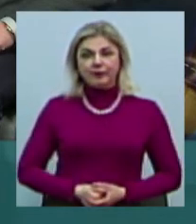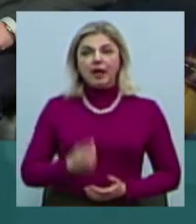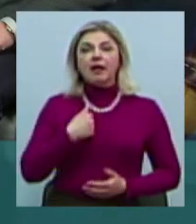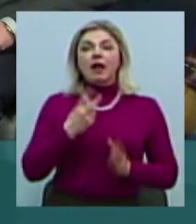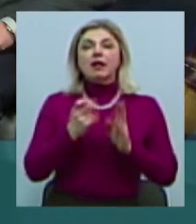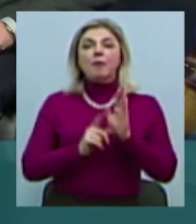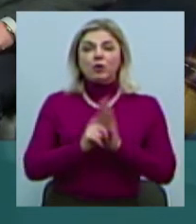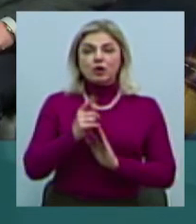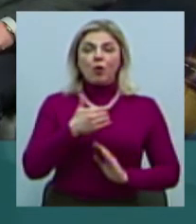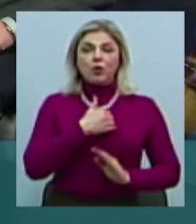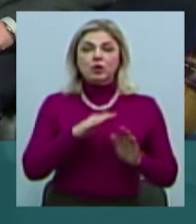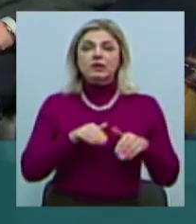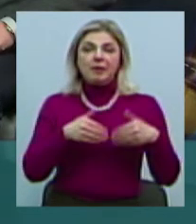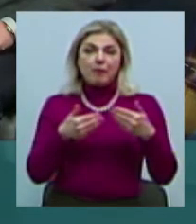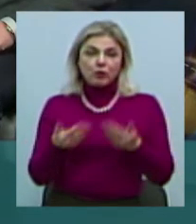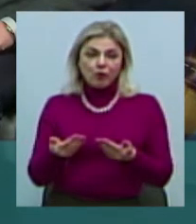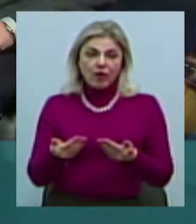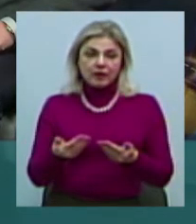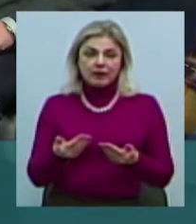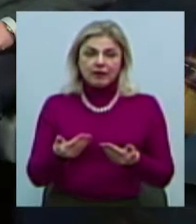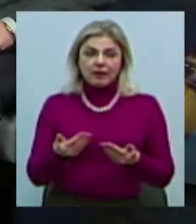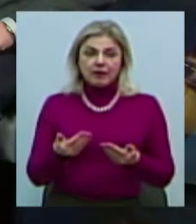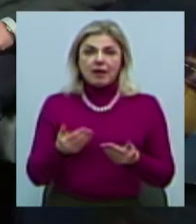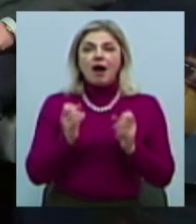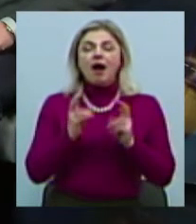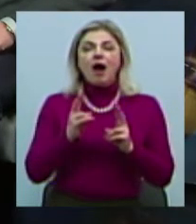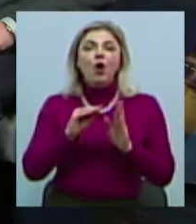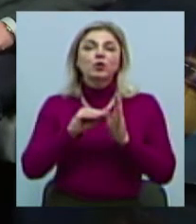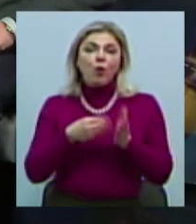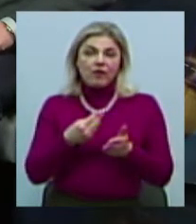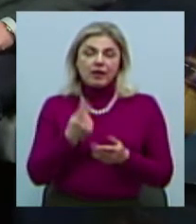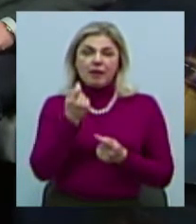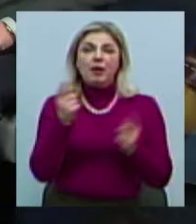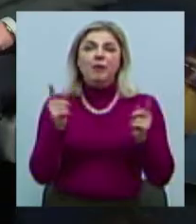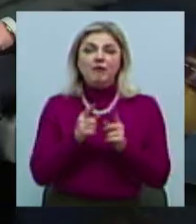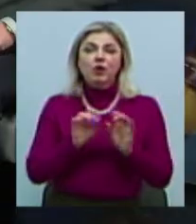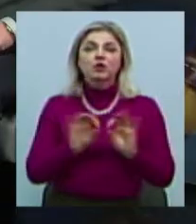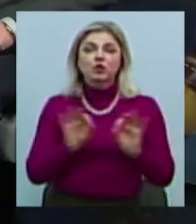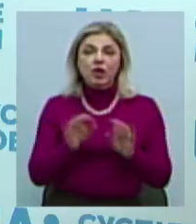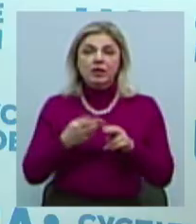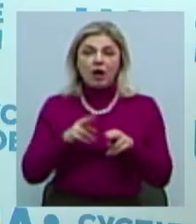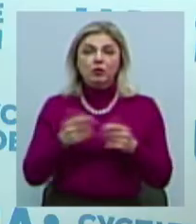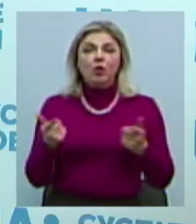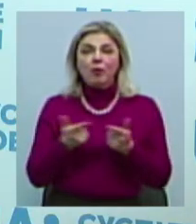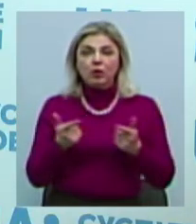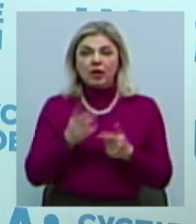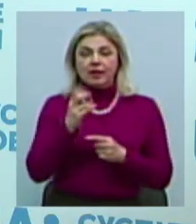початку хочу запропонувати, ну, практично в якості довідки, невеличкий відеосюжет, який сьогодні підготував на архівному